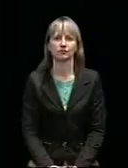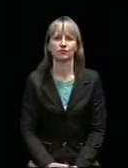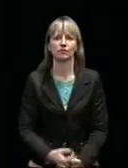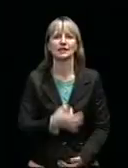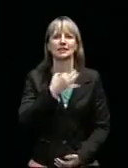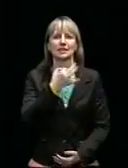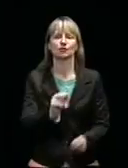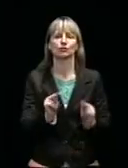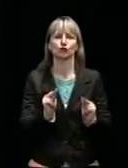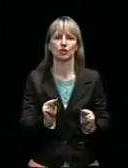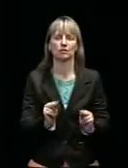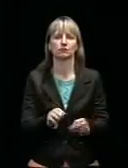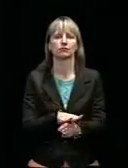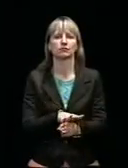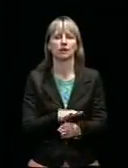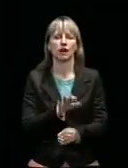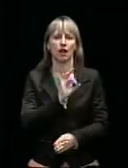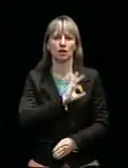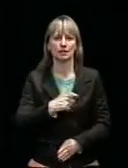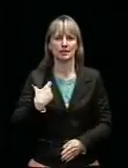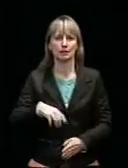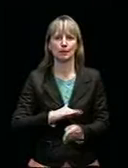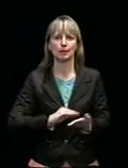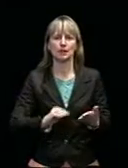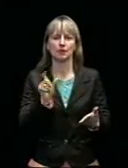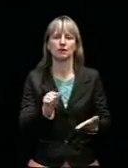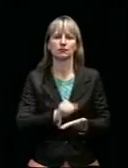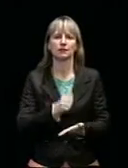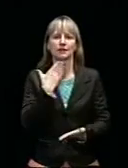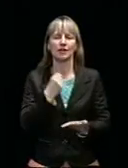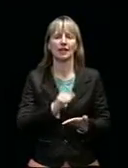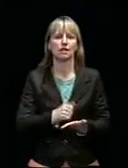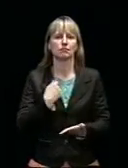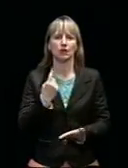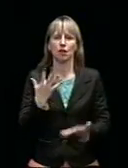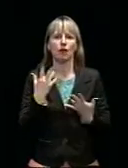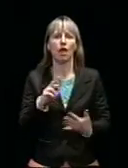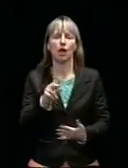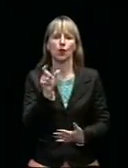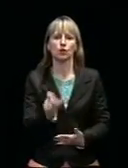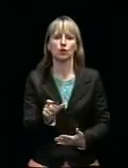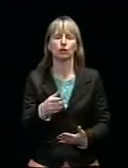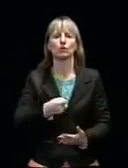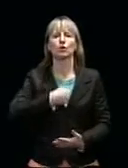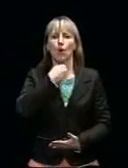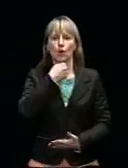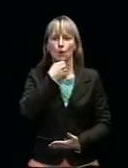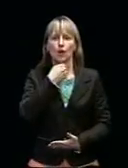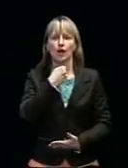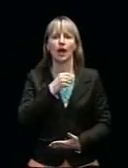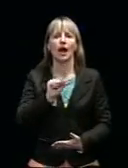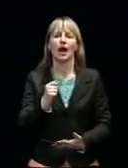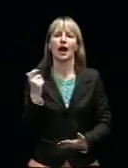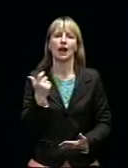Скажімо чесно, реалізованого письменника, який видає свої книги, ми звикли собі уявляти як людину досить дорослу. А от